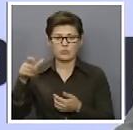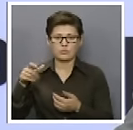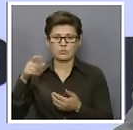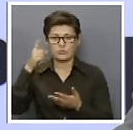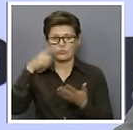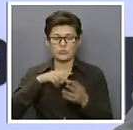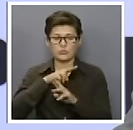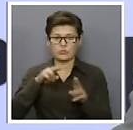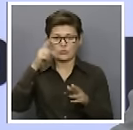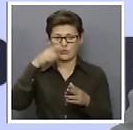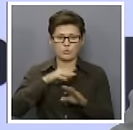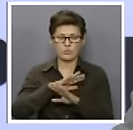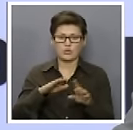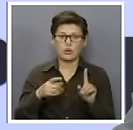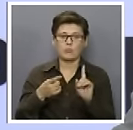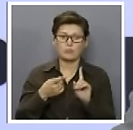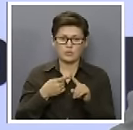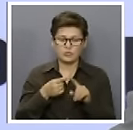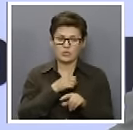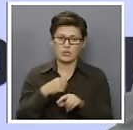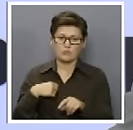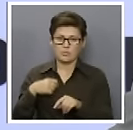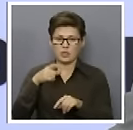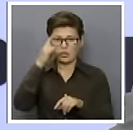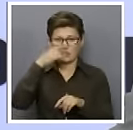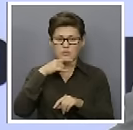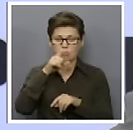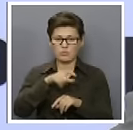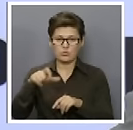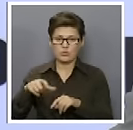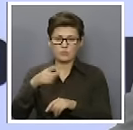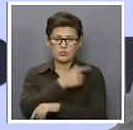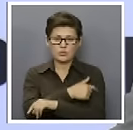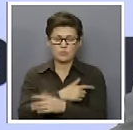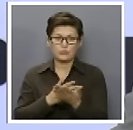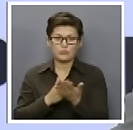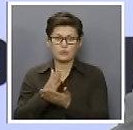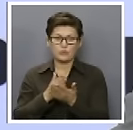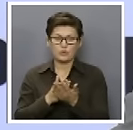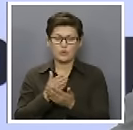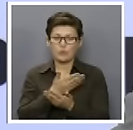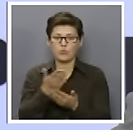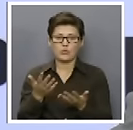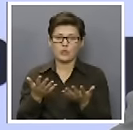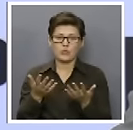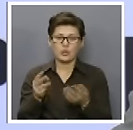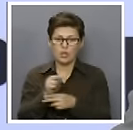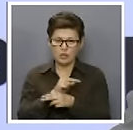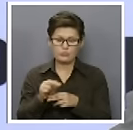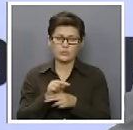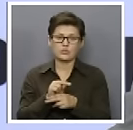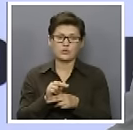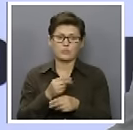ешкім де сенбейтін шығар. Бірінші біздің азаматтарымыздың медициналық қызметі жәнлік солардың алатын ем